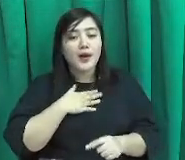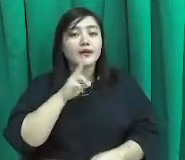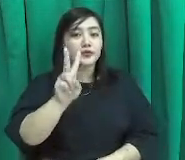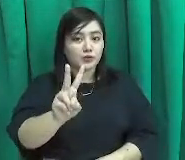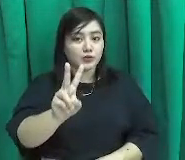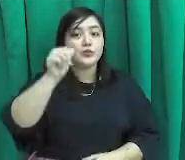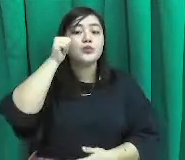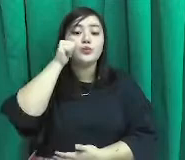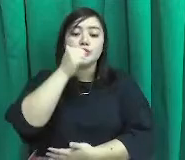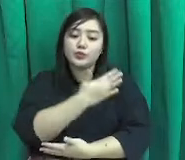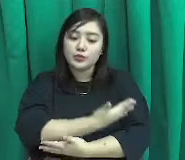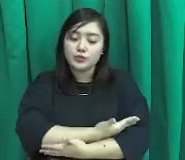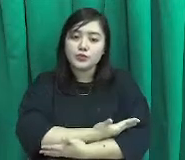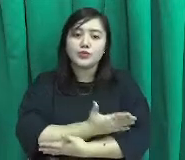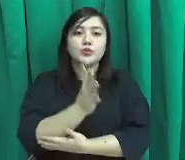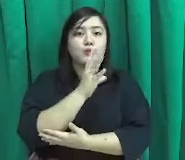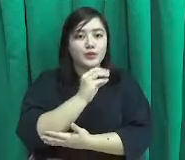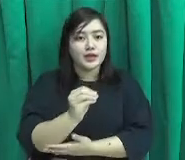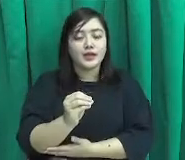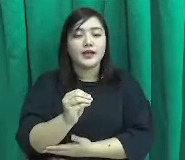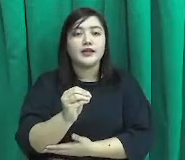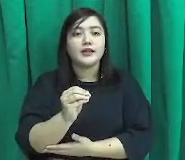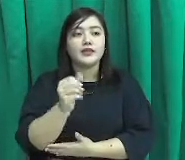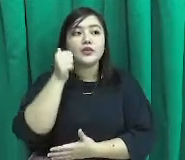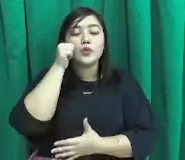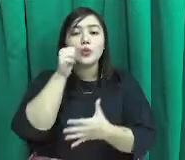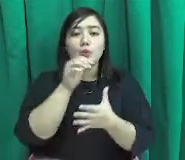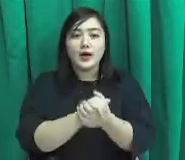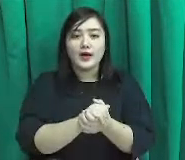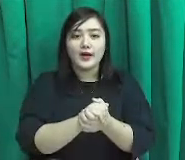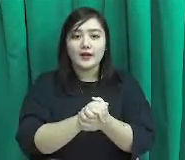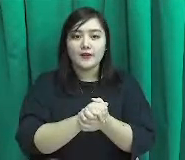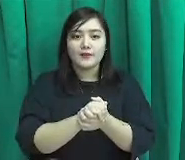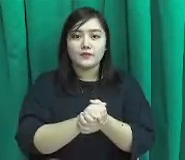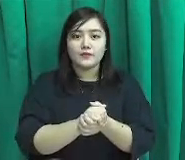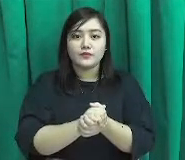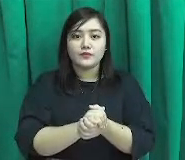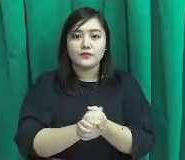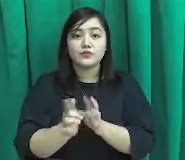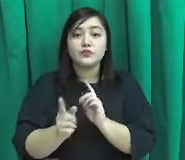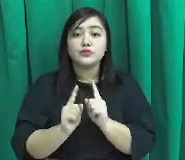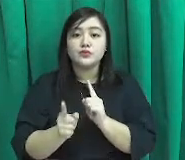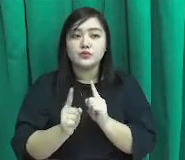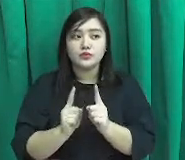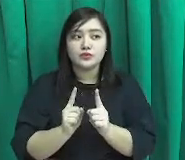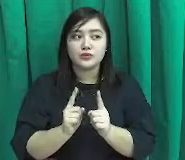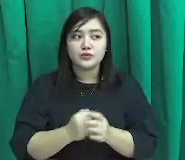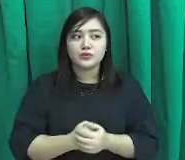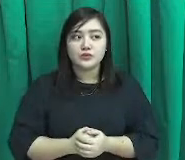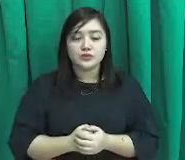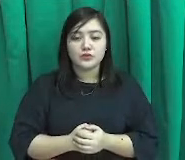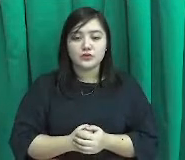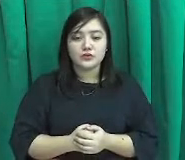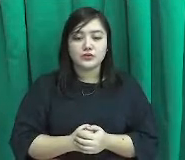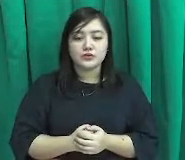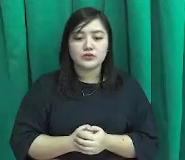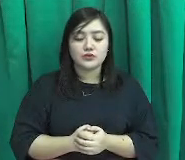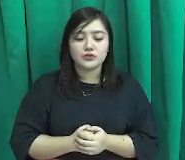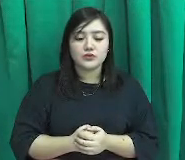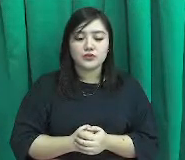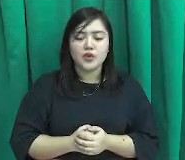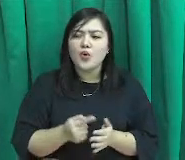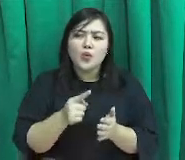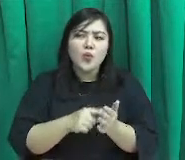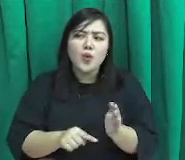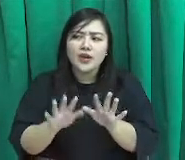ang bagay na nakikita mo sa akin na kinakailangan kong baguhin upang tayong